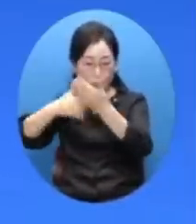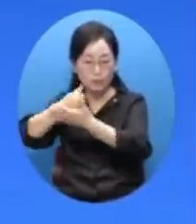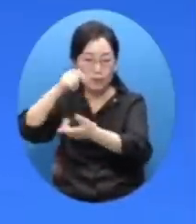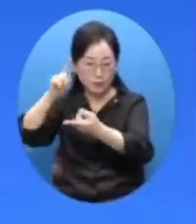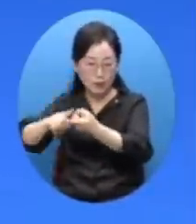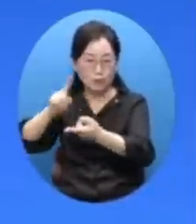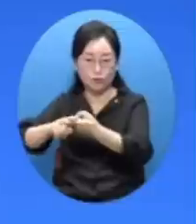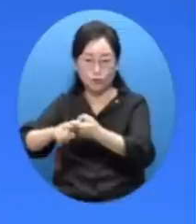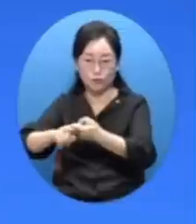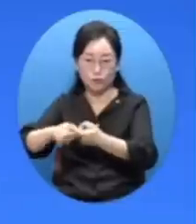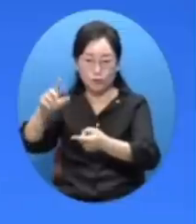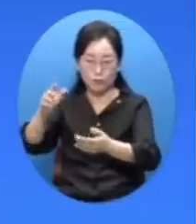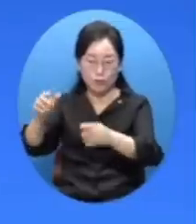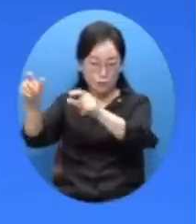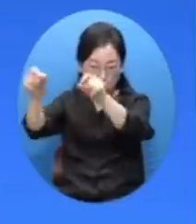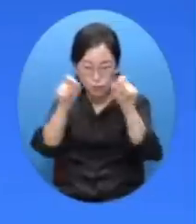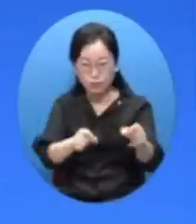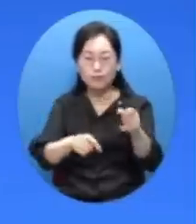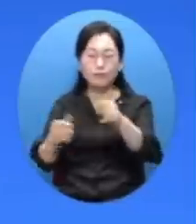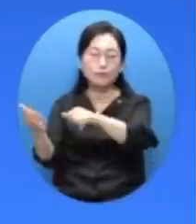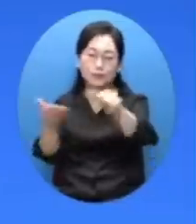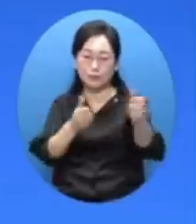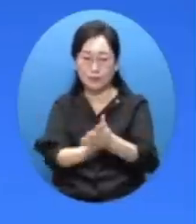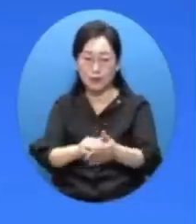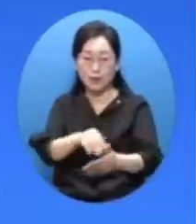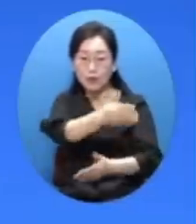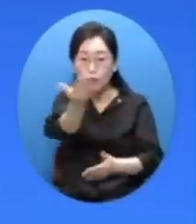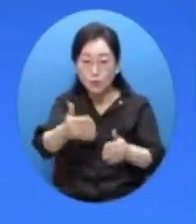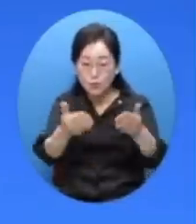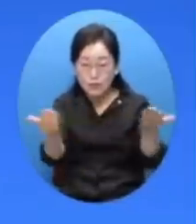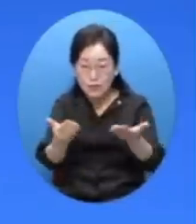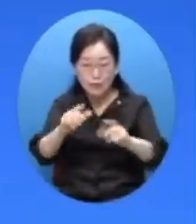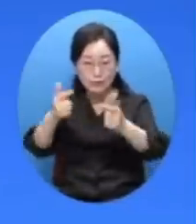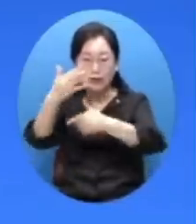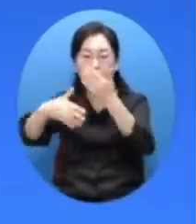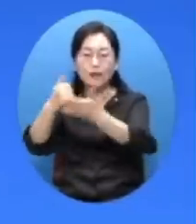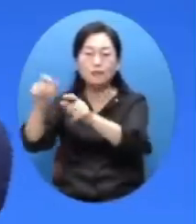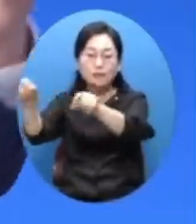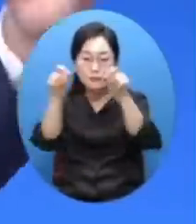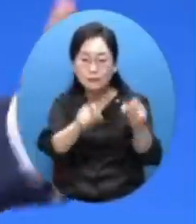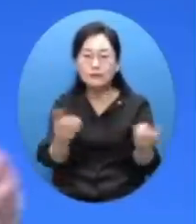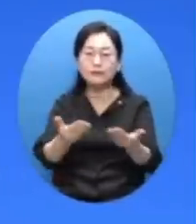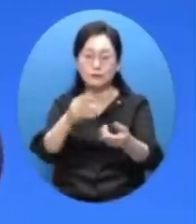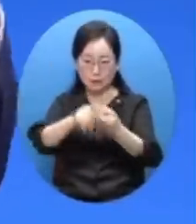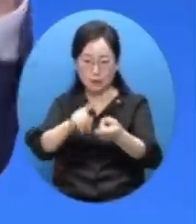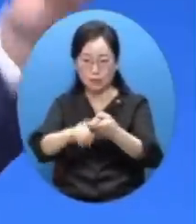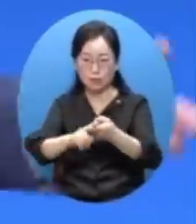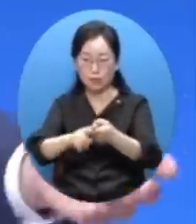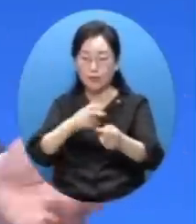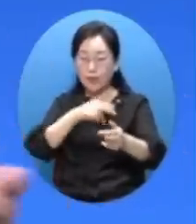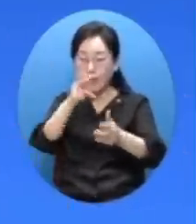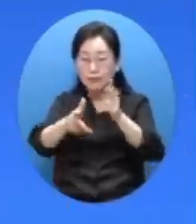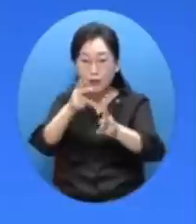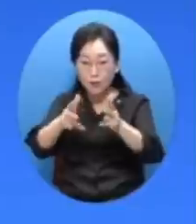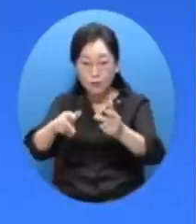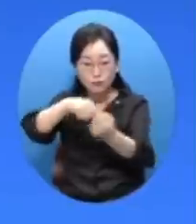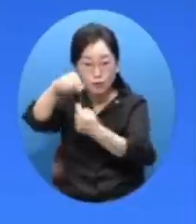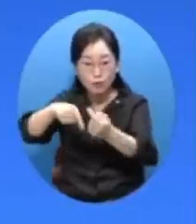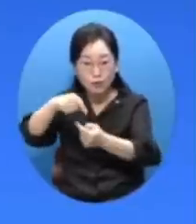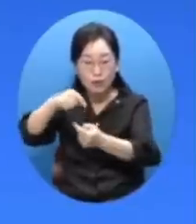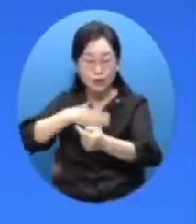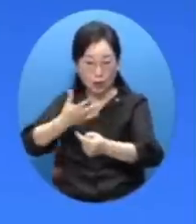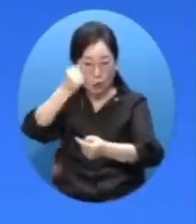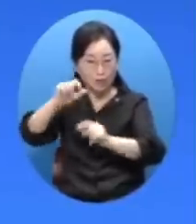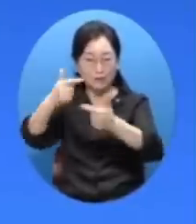것입니다. 여러분의 일이 없습니다. 하나님의 일이 여러분의 일인 것입니다. 내가 사업을 해도 그것이 하나님의 일인 것입니다. 내가